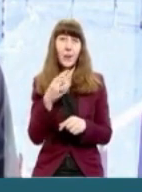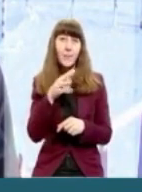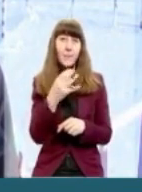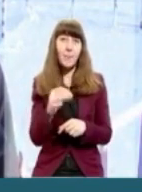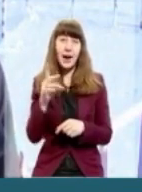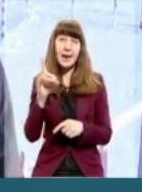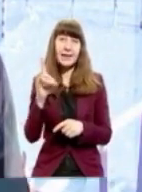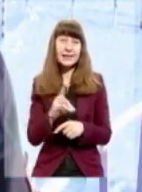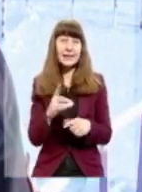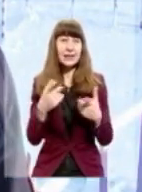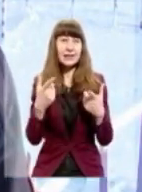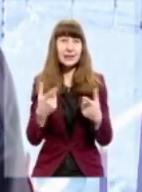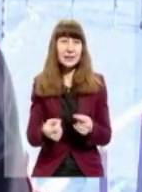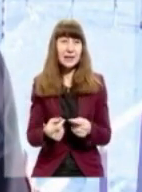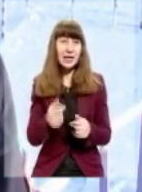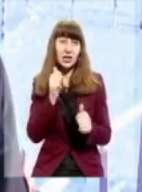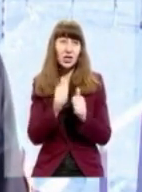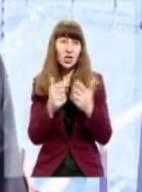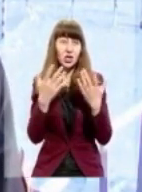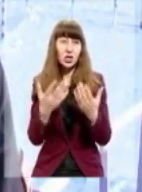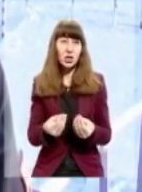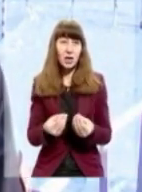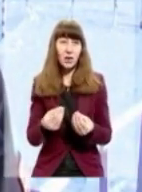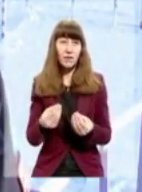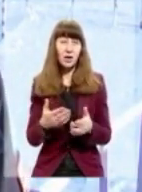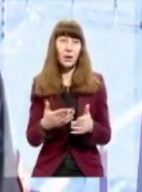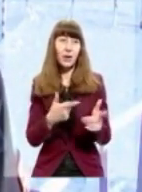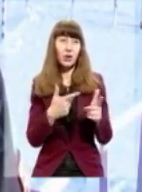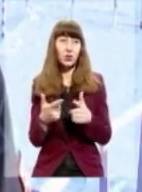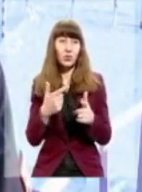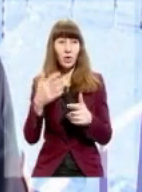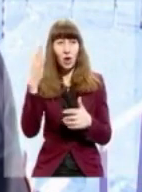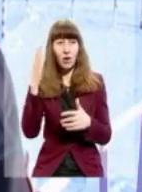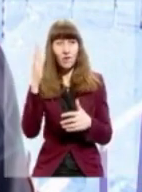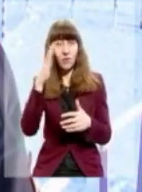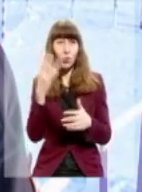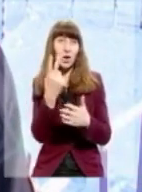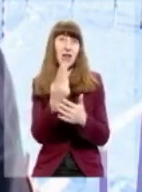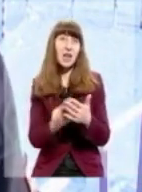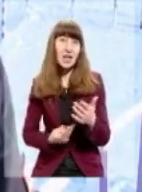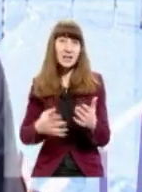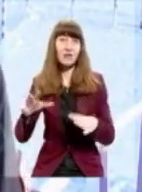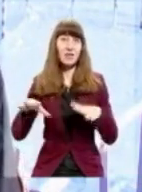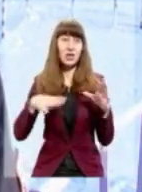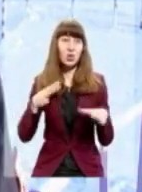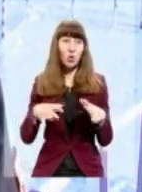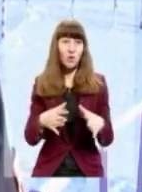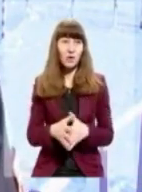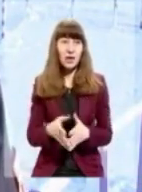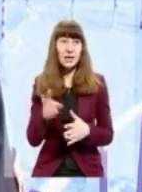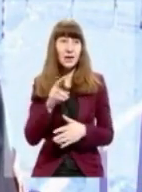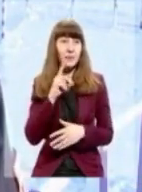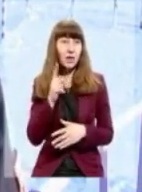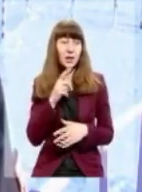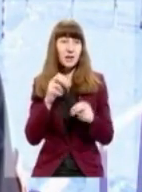где происходит ежедневно подготовка водолазов, тренировка. Для